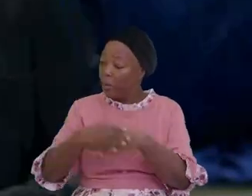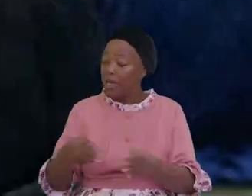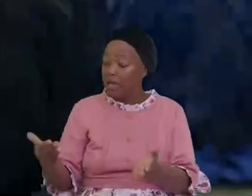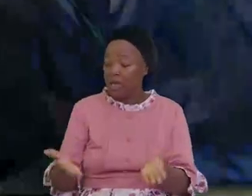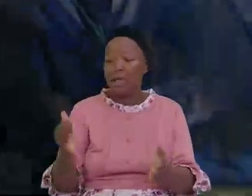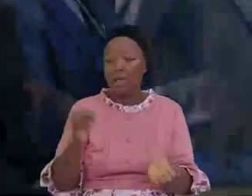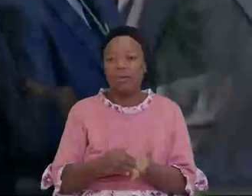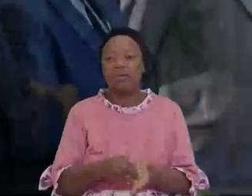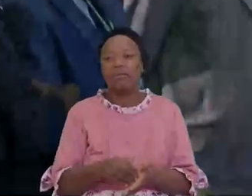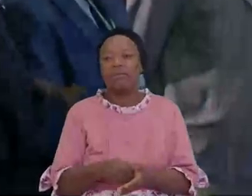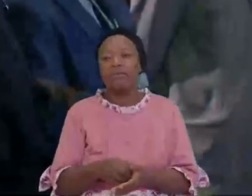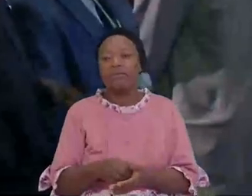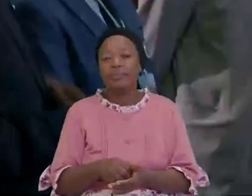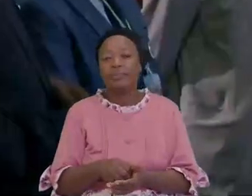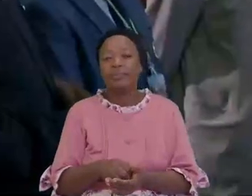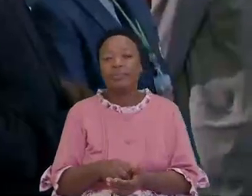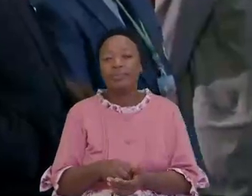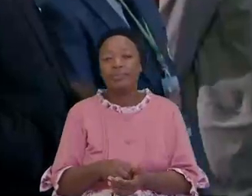revenez plus ici.